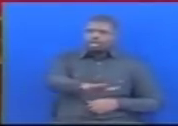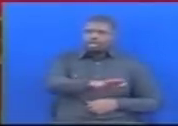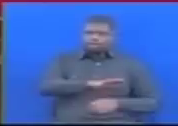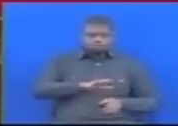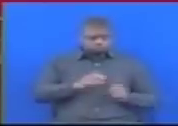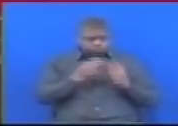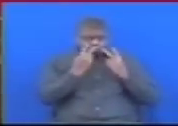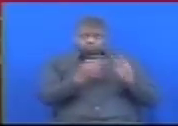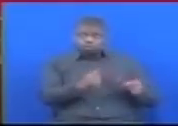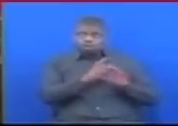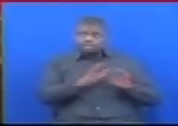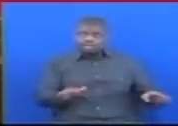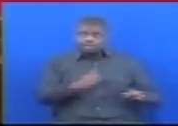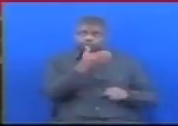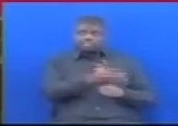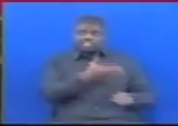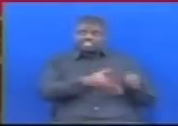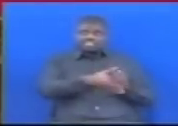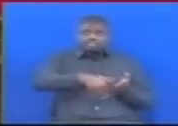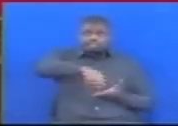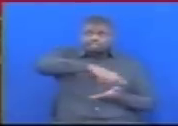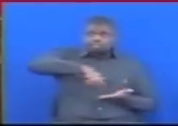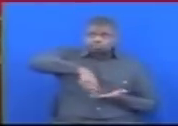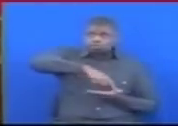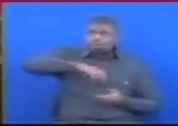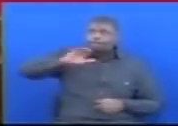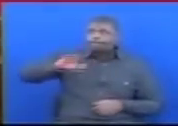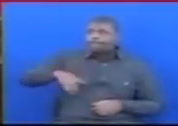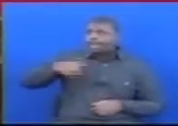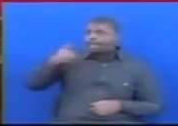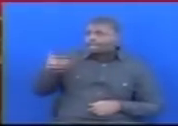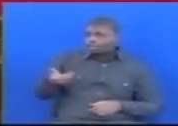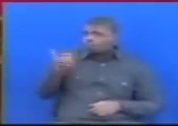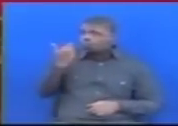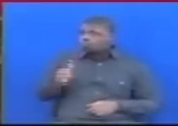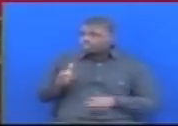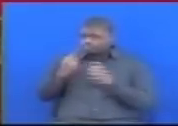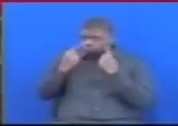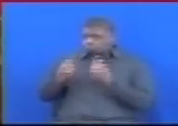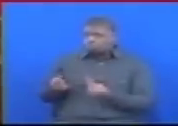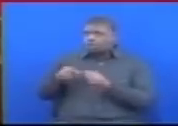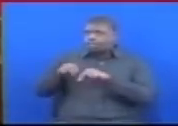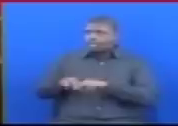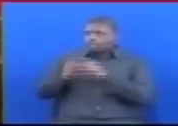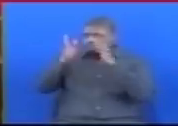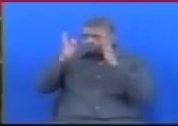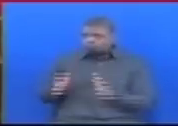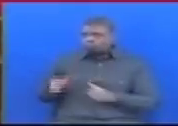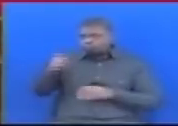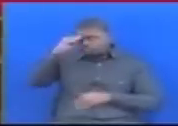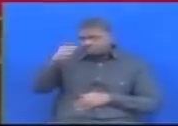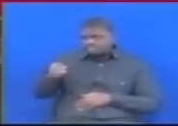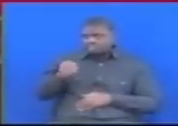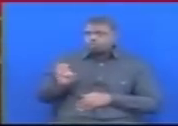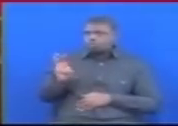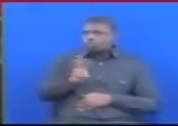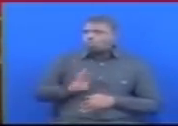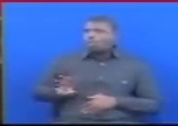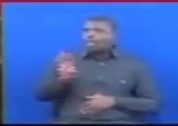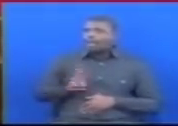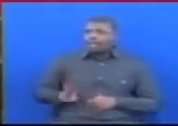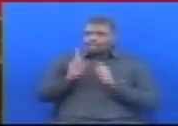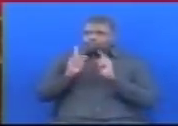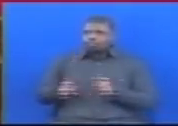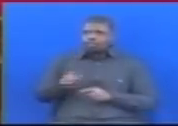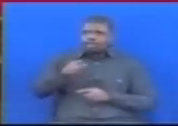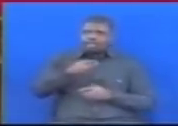tumelibaini kwa ajili ya ujenzi wa kituo kwa baadaye kwenye eneo hilo, tukitambua kwamba kuna umuhimu wa makao makuu ya polisi ya wilaya kuwa katika